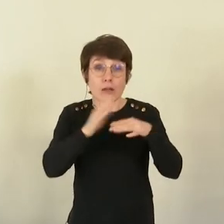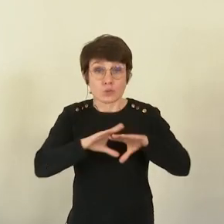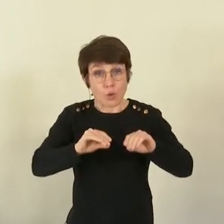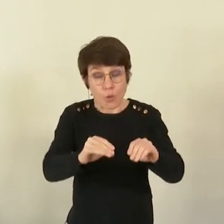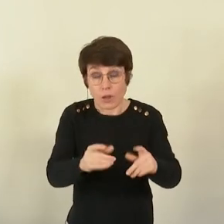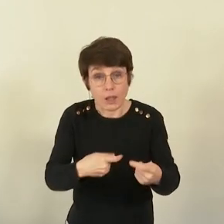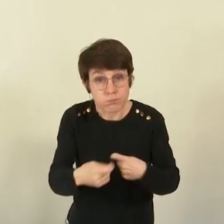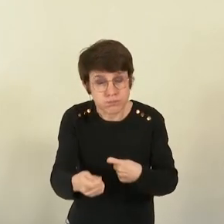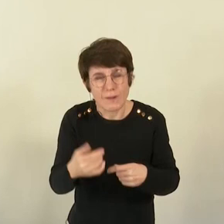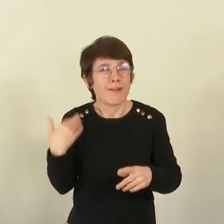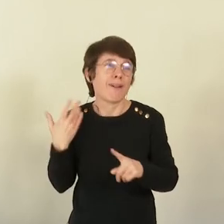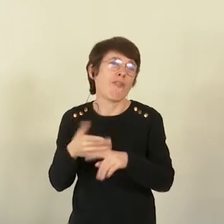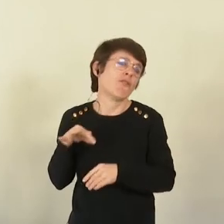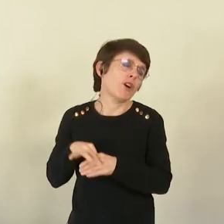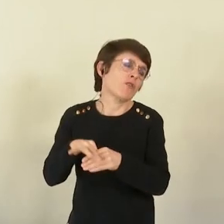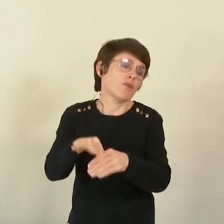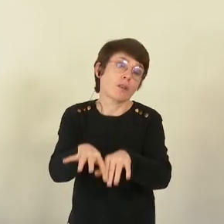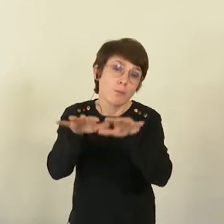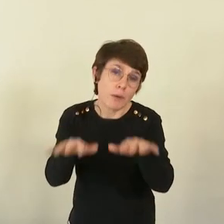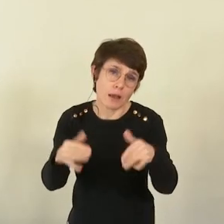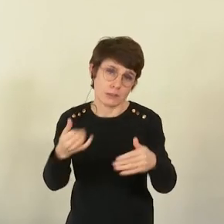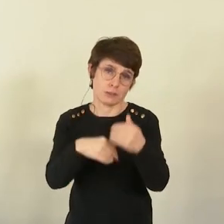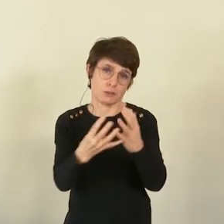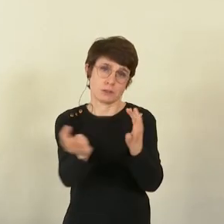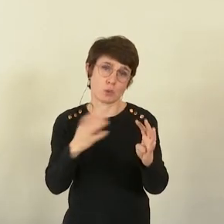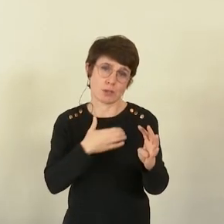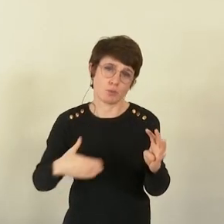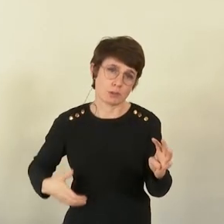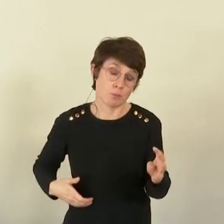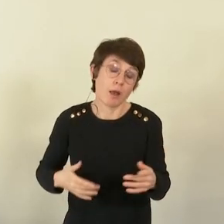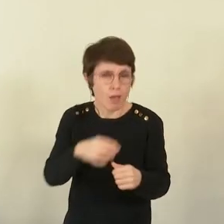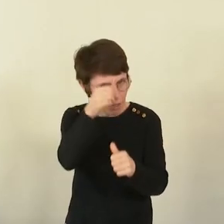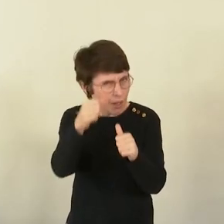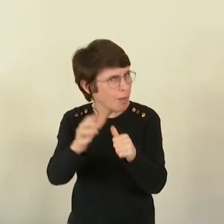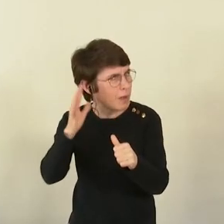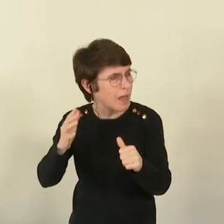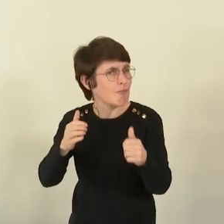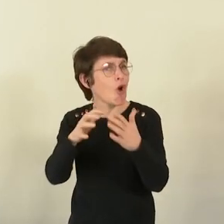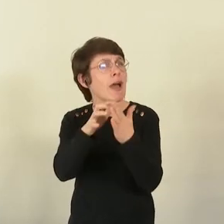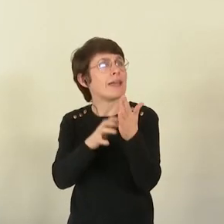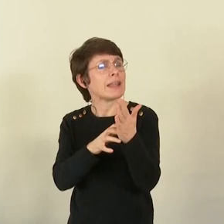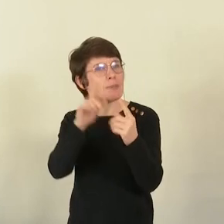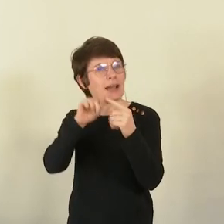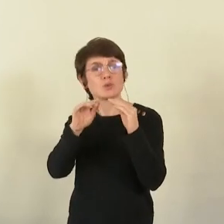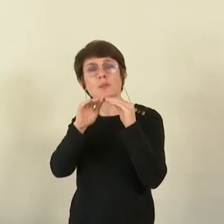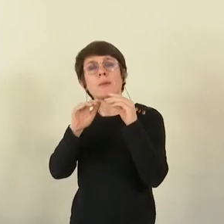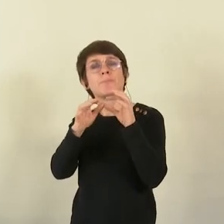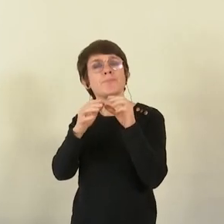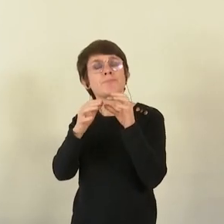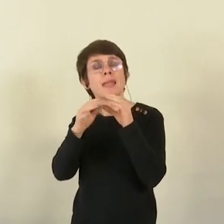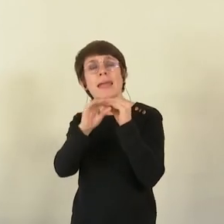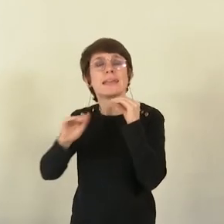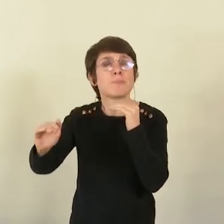beaucoup voté ici au conseil municipal certaines on se rappelle les dé option cadre sur l'explanade avec des